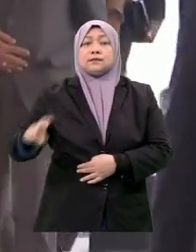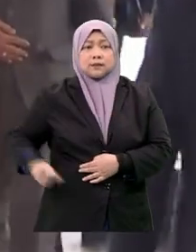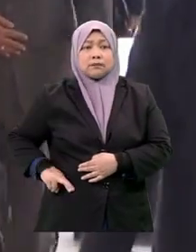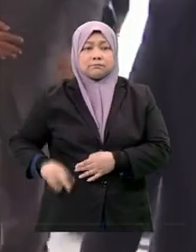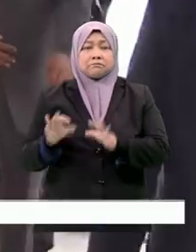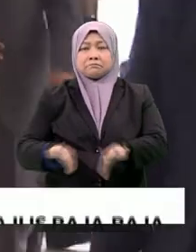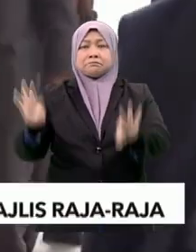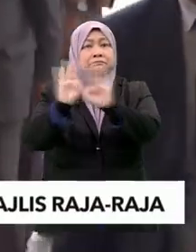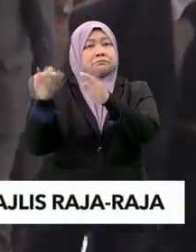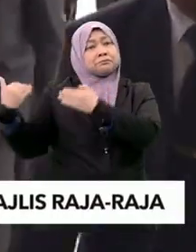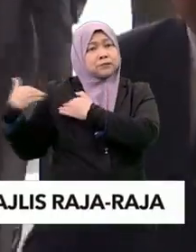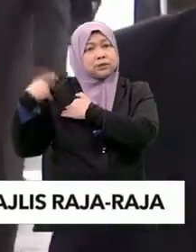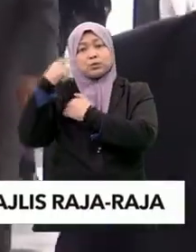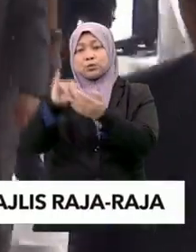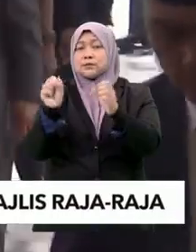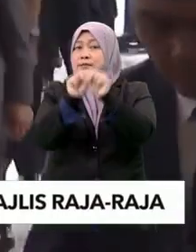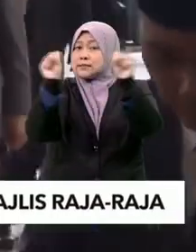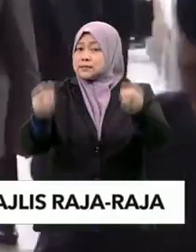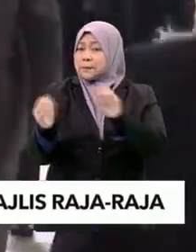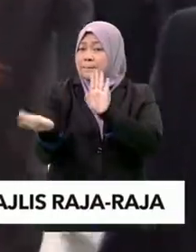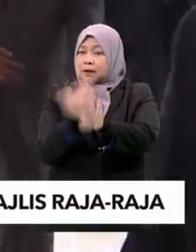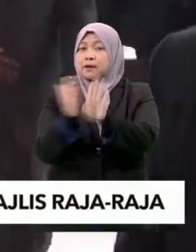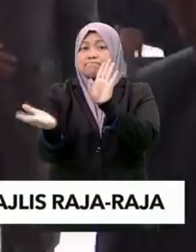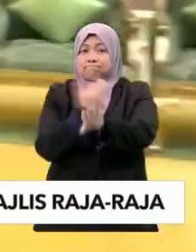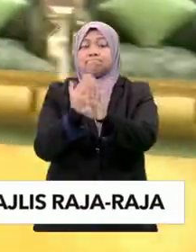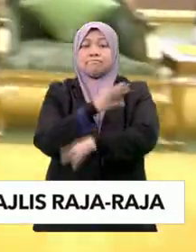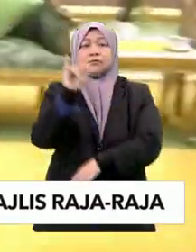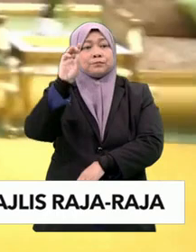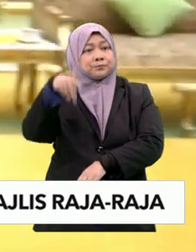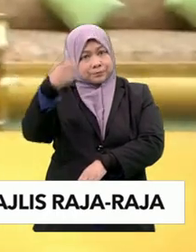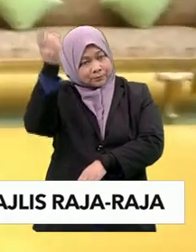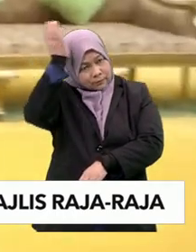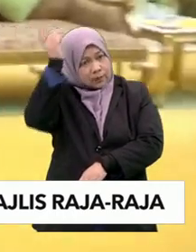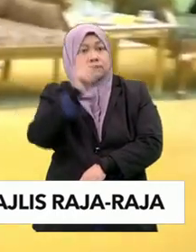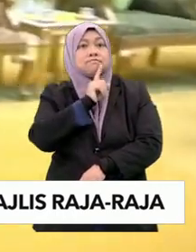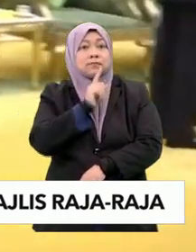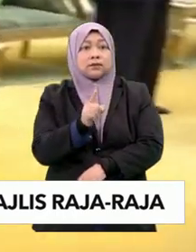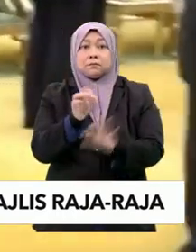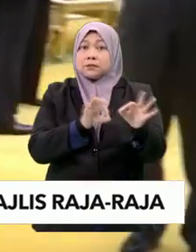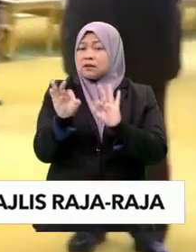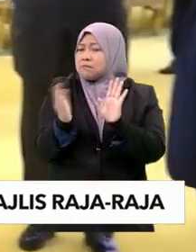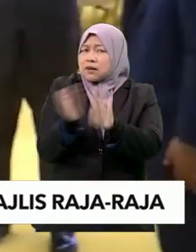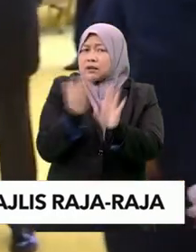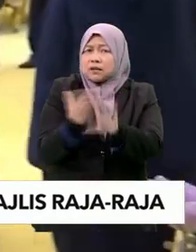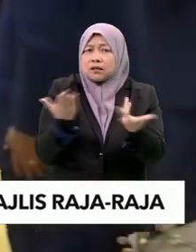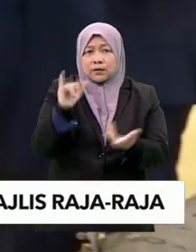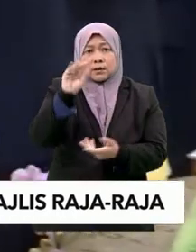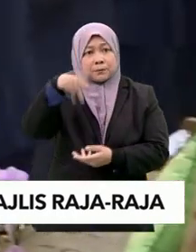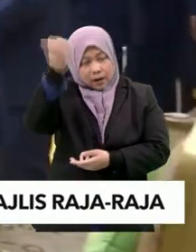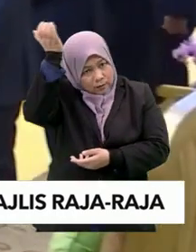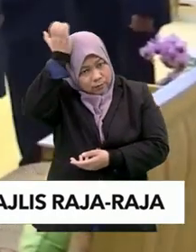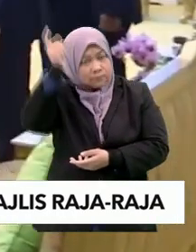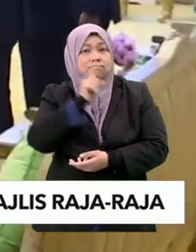memainkan peranan penting dalam sistem penggiliran yang di-pertuan agong Beliau juga menjelaskan penggiliran yang di-pertuan agong itu